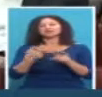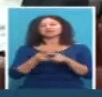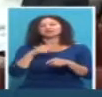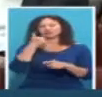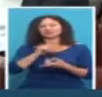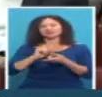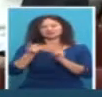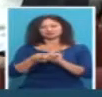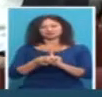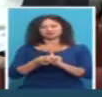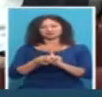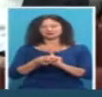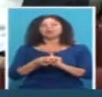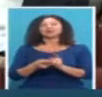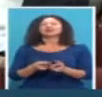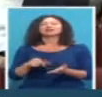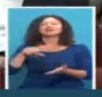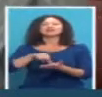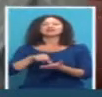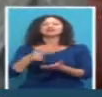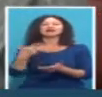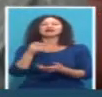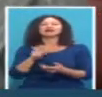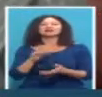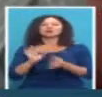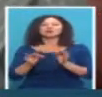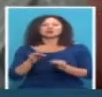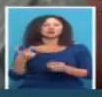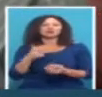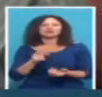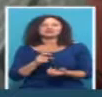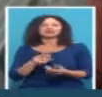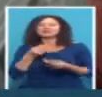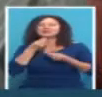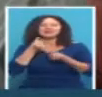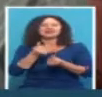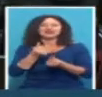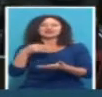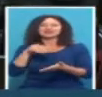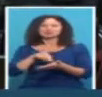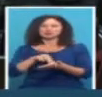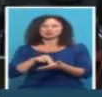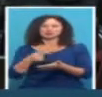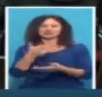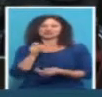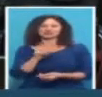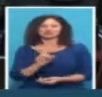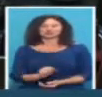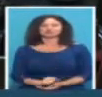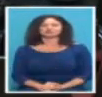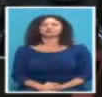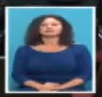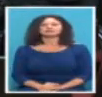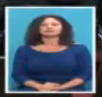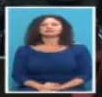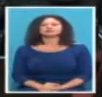по словам представителей филиала Кастрансгаз Аймак, норма потребления за газ никак не повлияет на стоимость газа. Виктория Шернина,